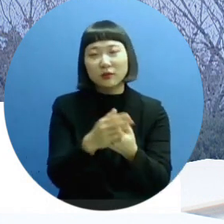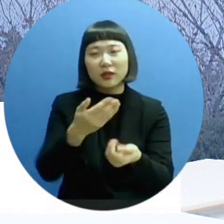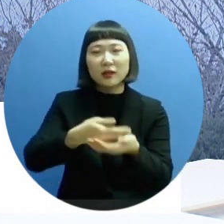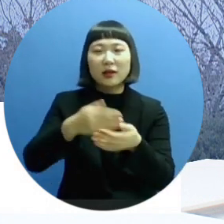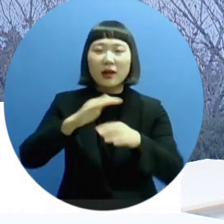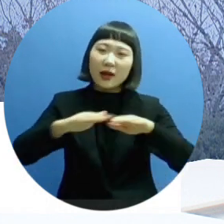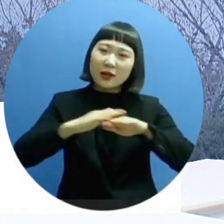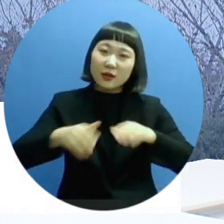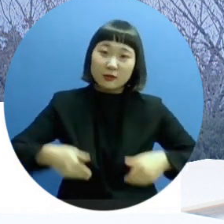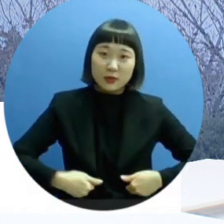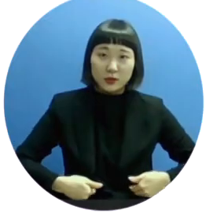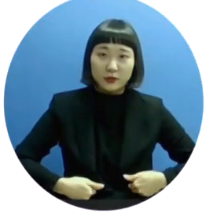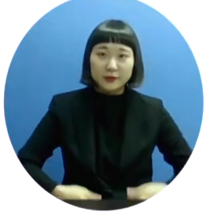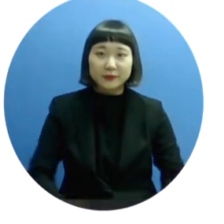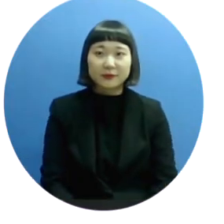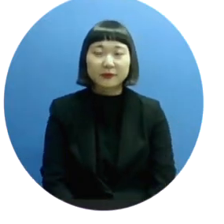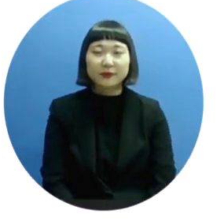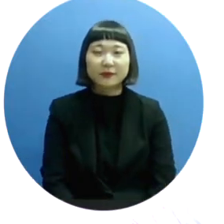보도합니다.